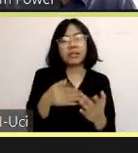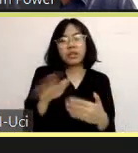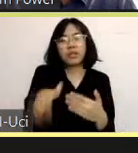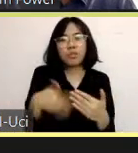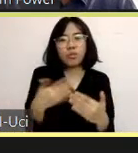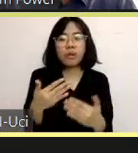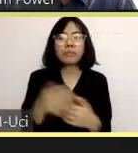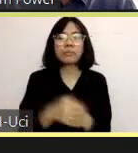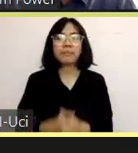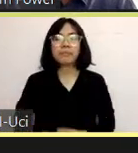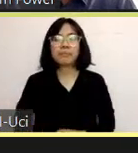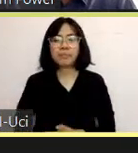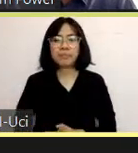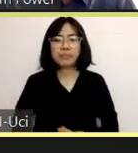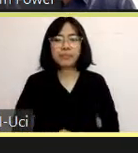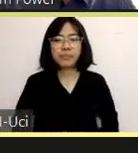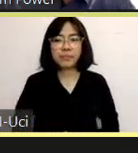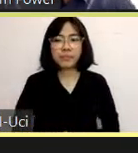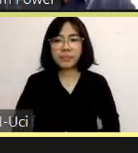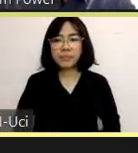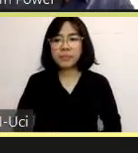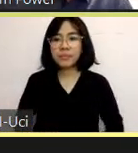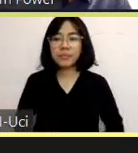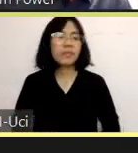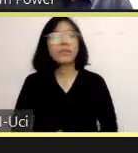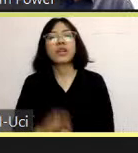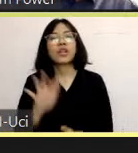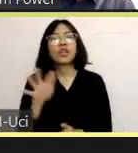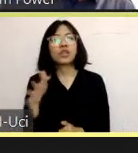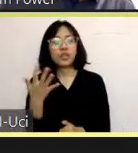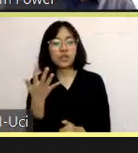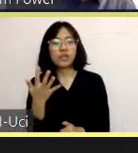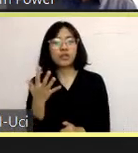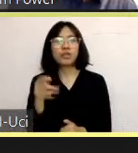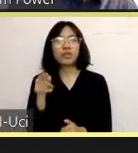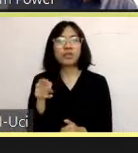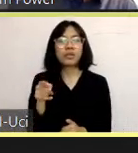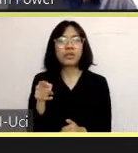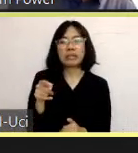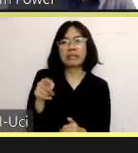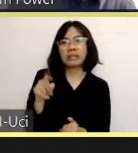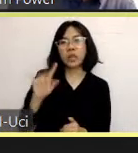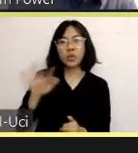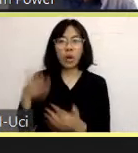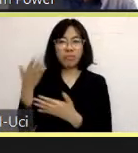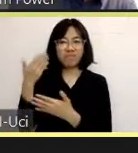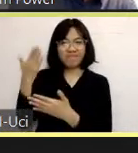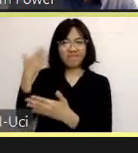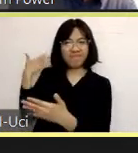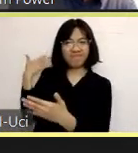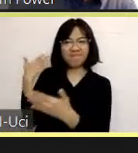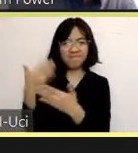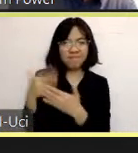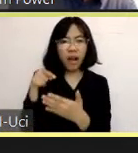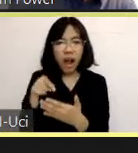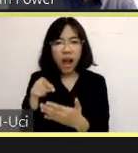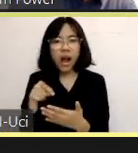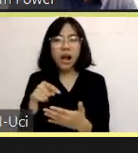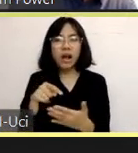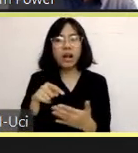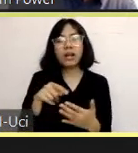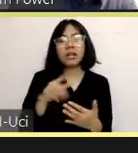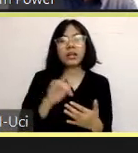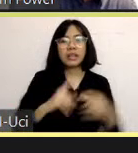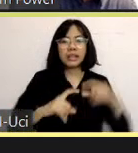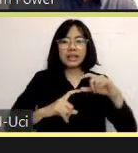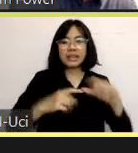makin menguat ketika di belakangan tahun ini kita melihat bagaimana sensor itu